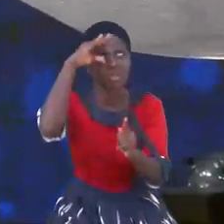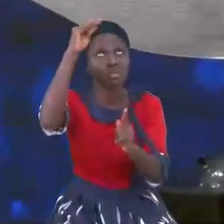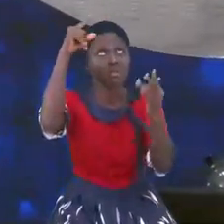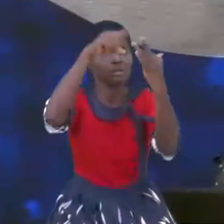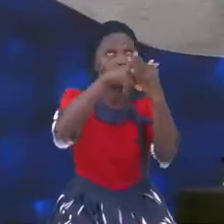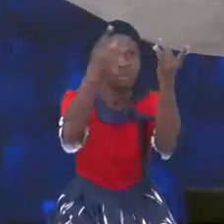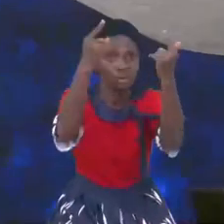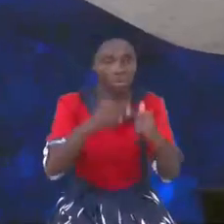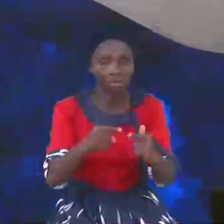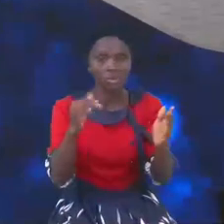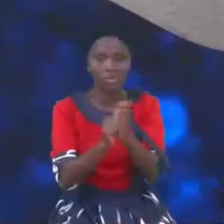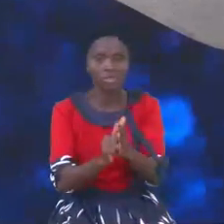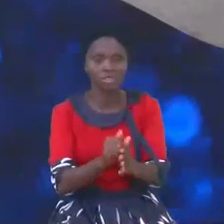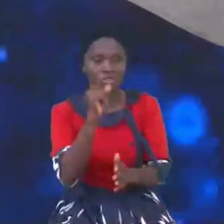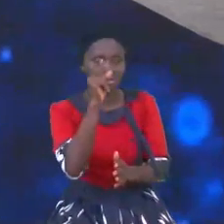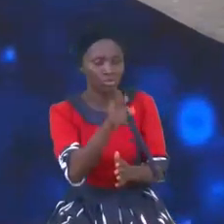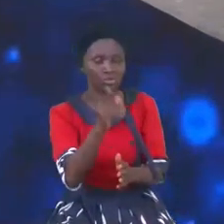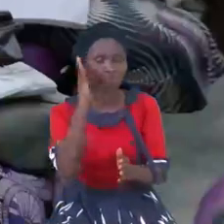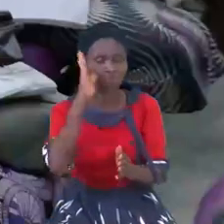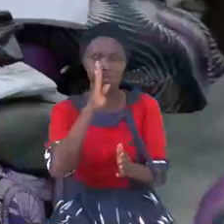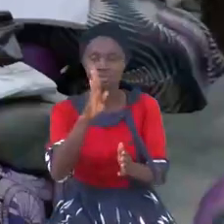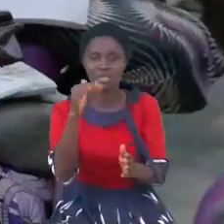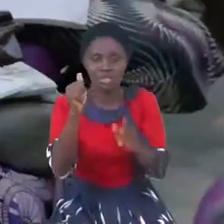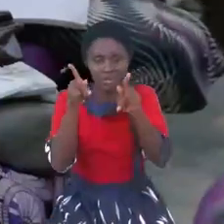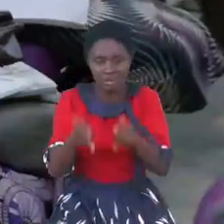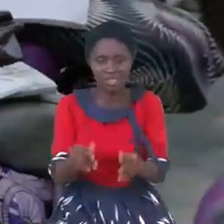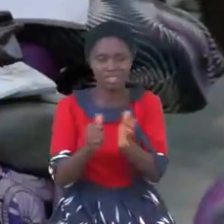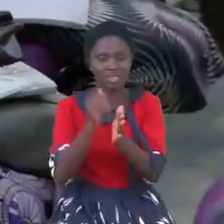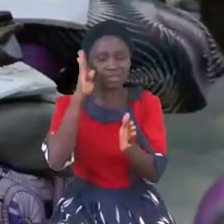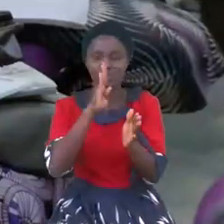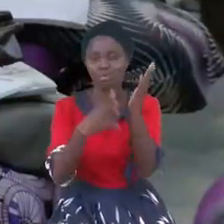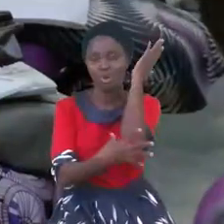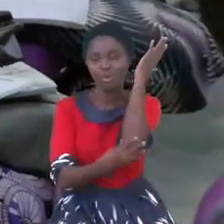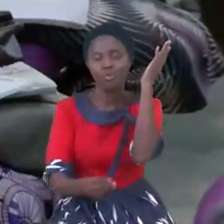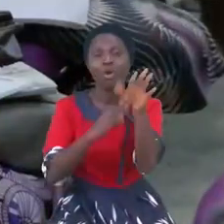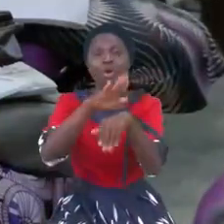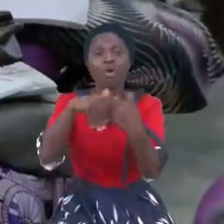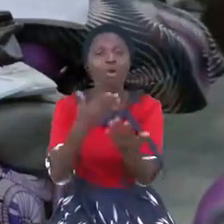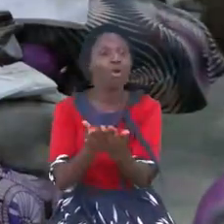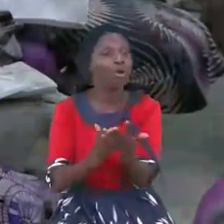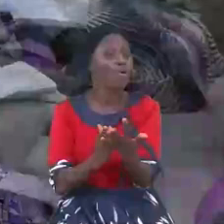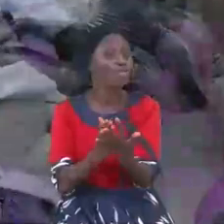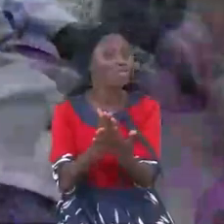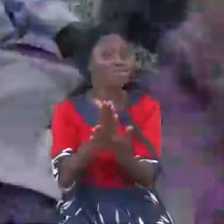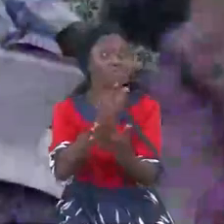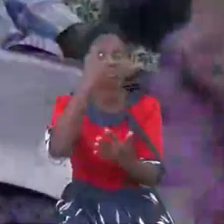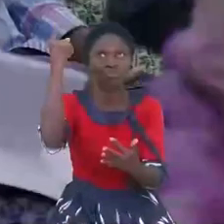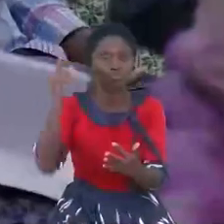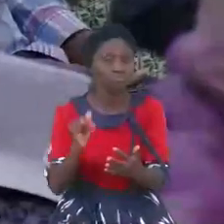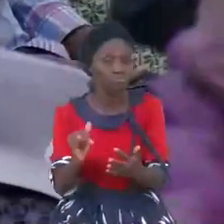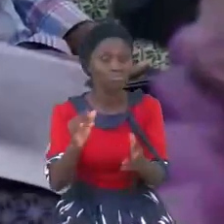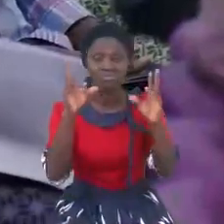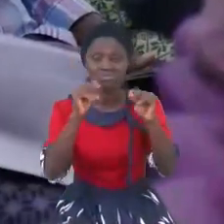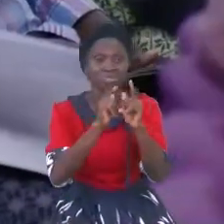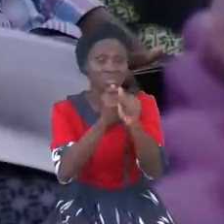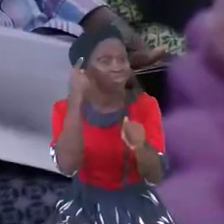avènement, vous serez une personne pauvre de par toute l'éternité. Il n'y aura pas de récompense. Suis-je